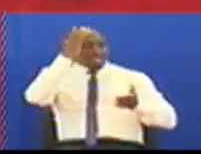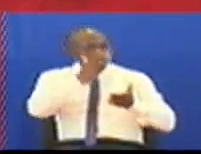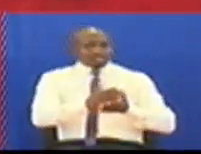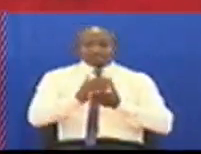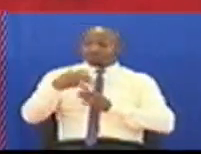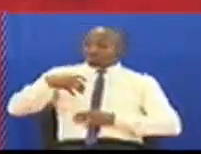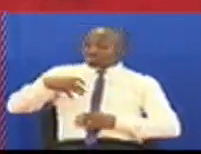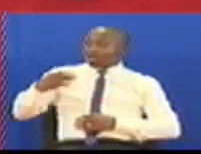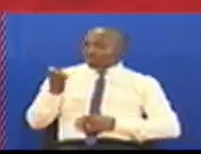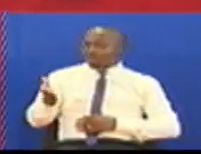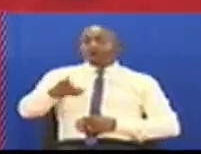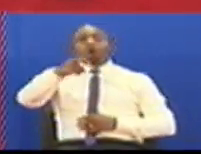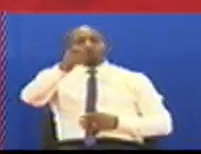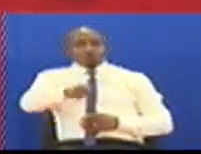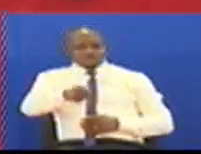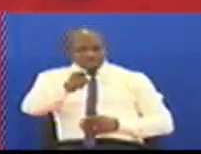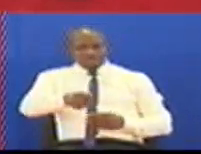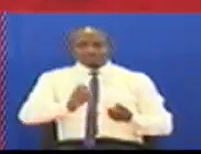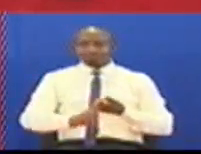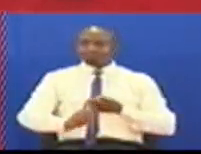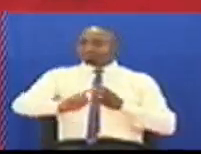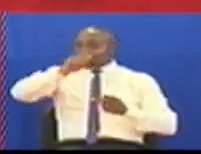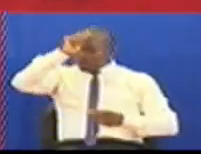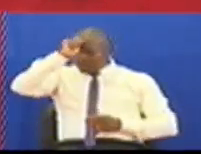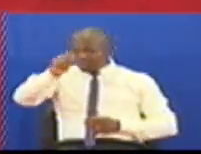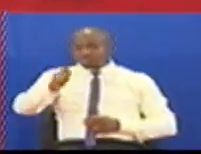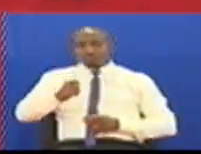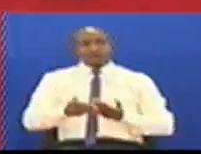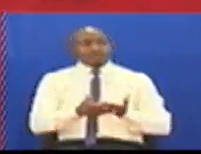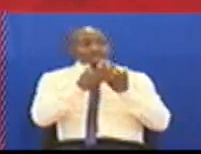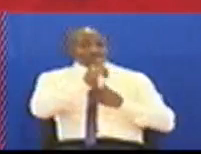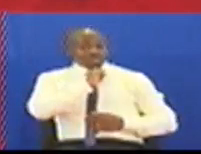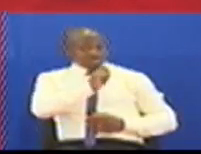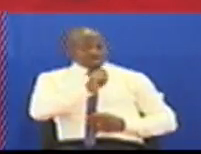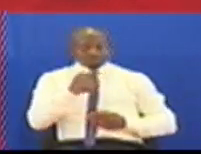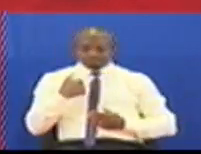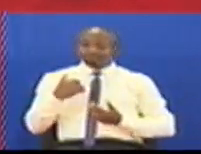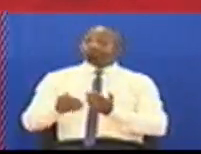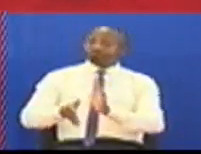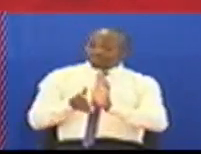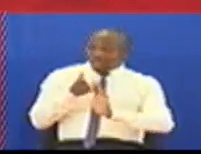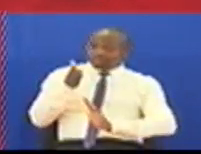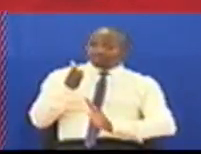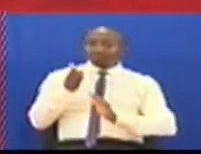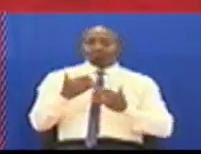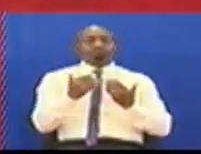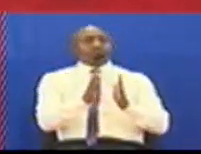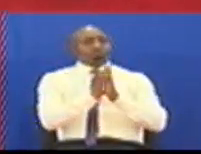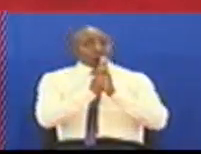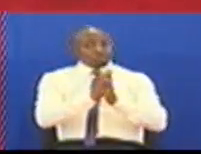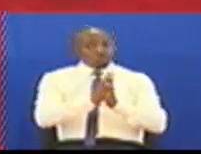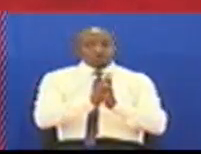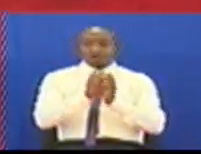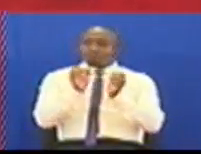sana. Mheshimiwa Naibu Spika, nianze kwanza kwa kushukuru kwa